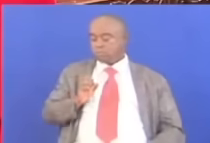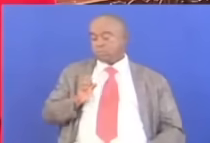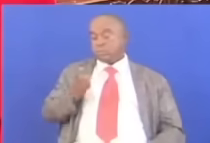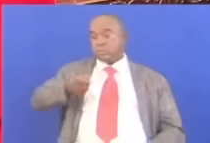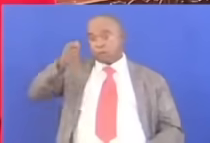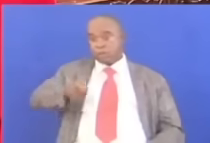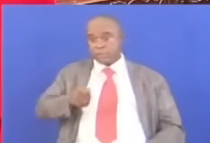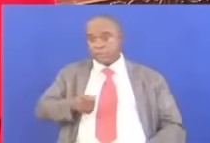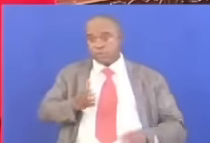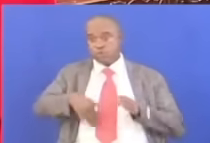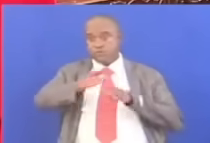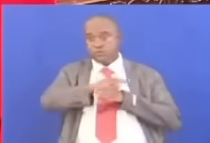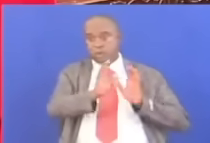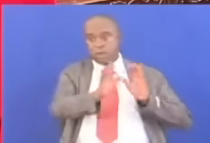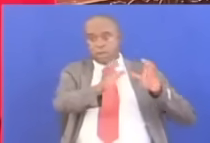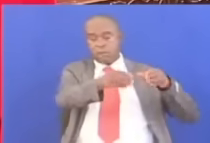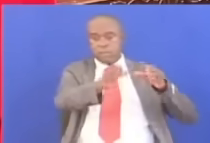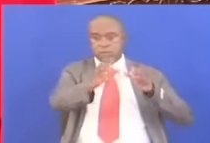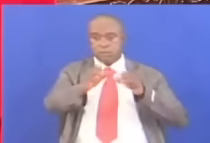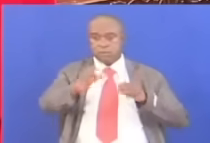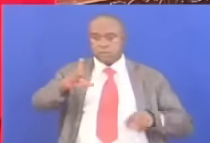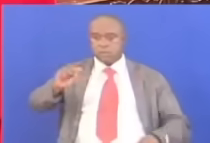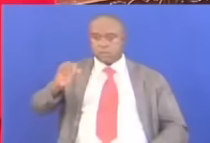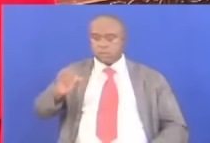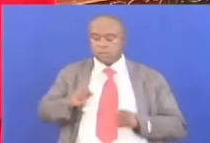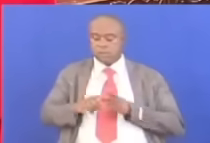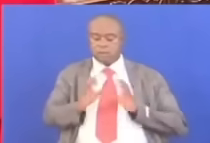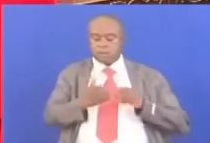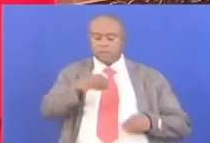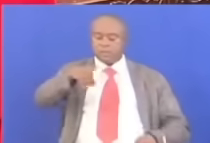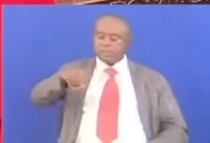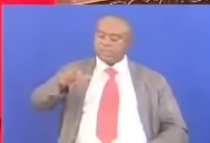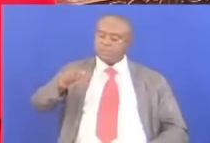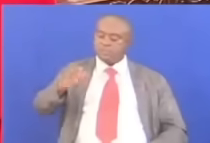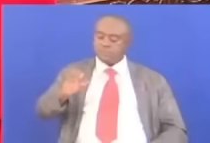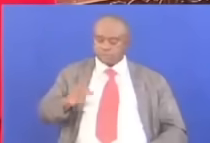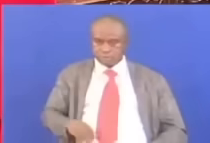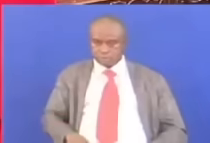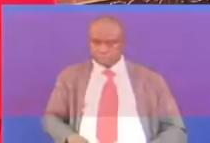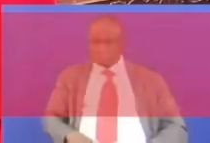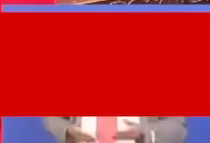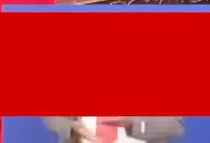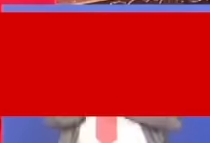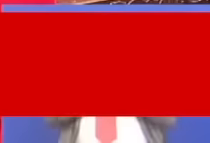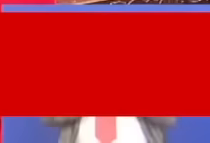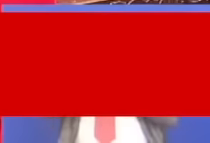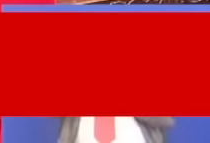s weny wetu wa kti kti yetu ya lak pamoja na kti pac na makam